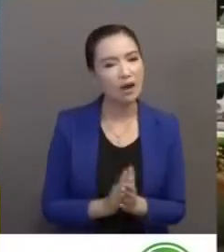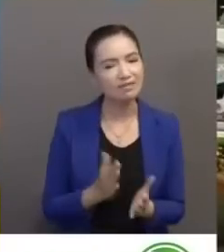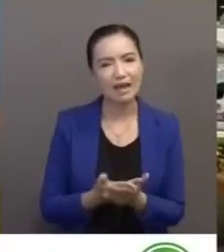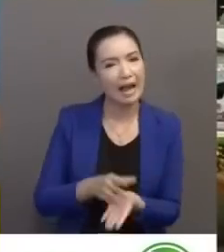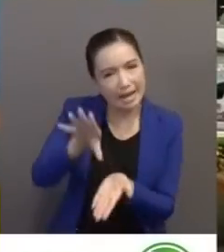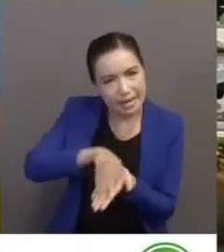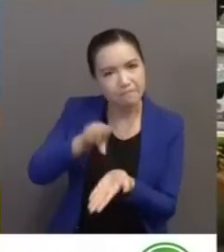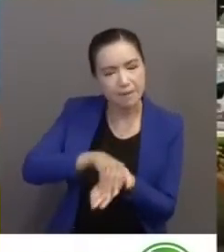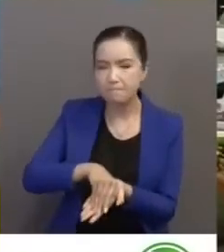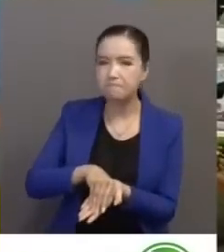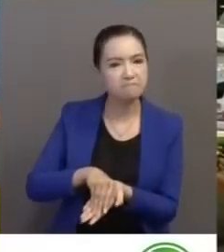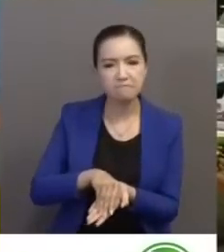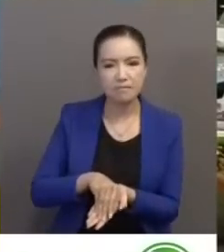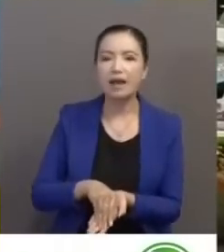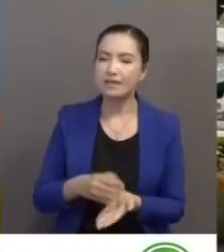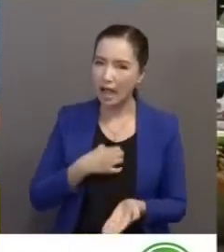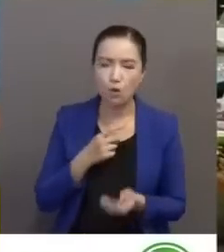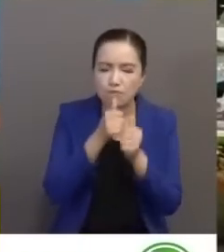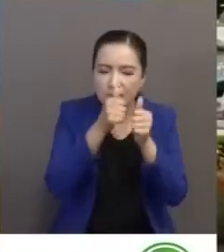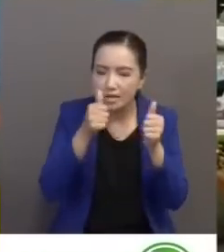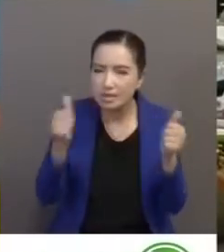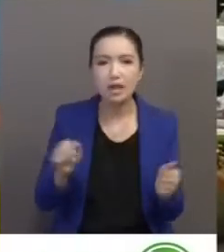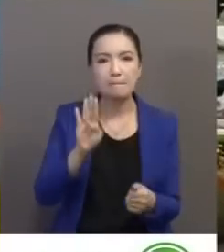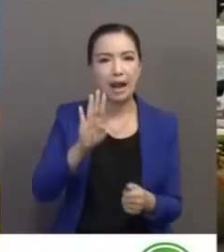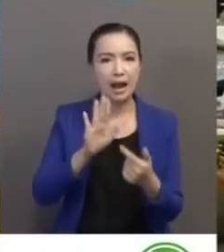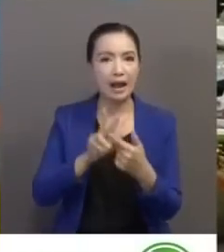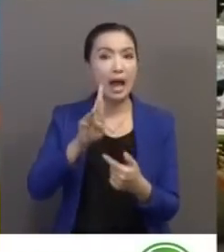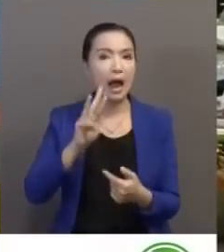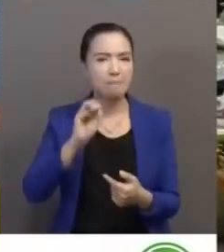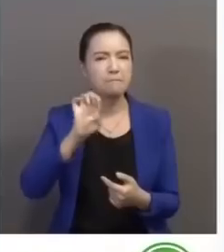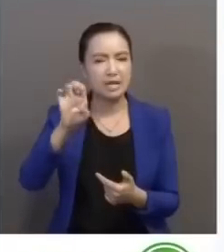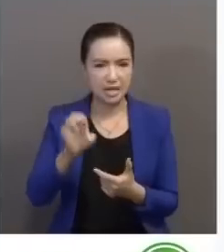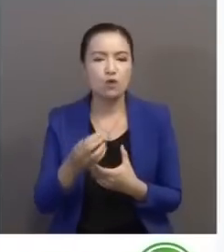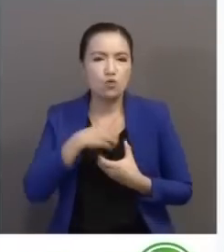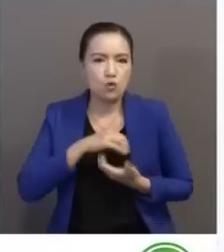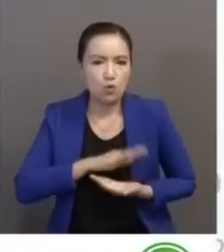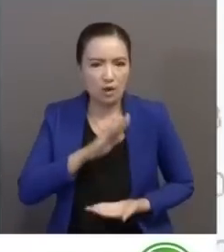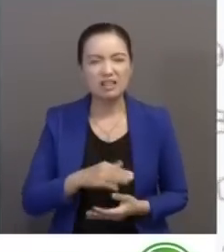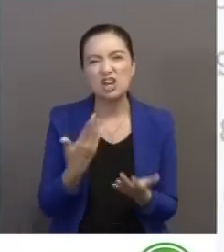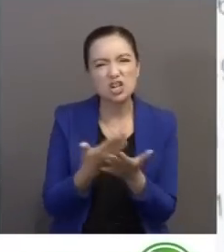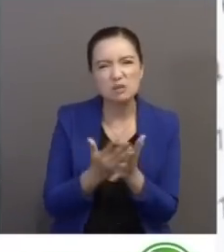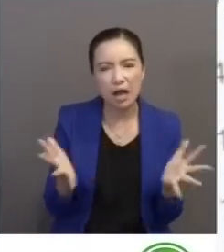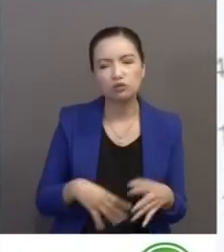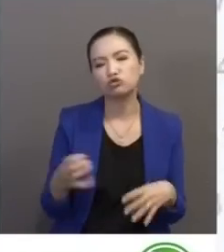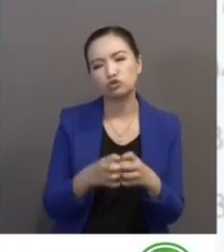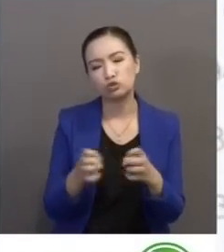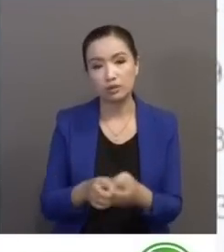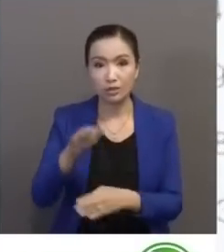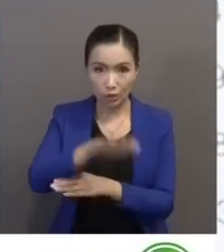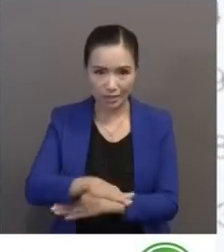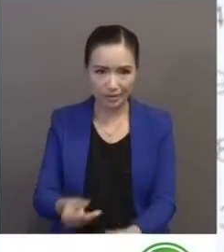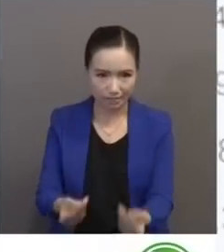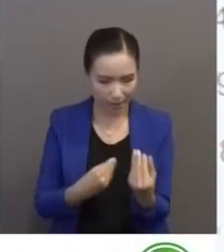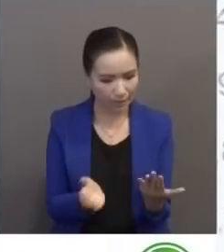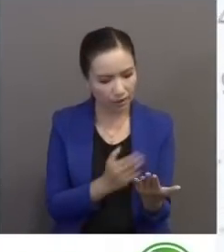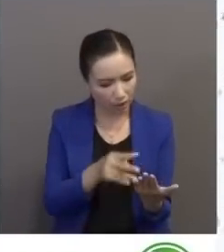เงินแต่เน้นเก็บเกี่ยวบารมีถ้ามีเงินเยอะอยู่ยุ่งเย็นมามาส่งเราก็คอย